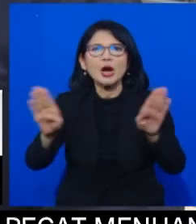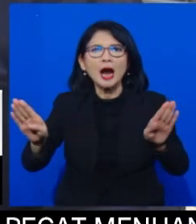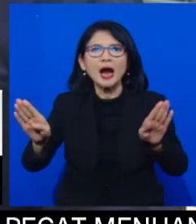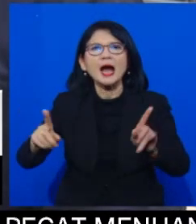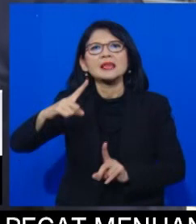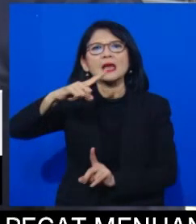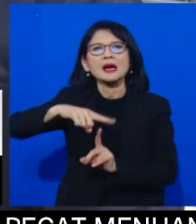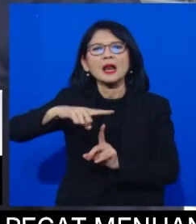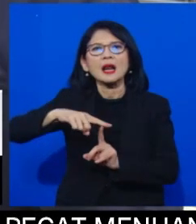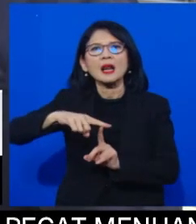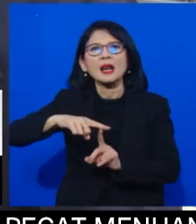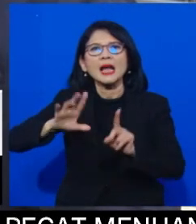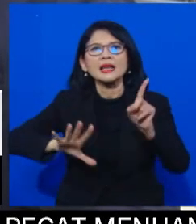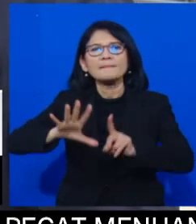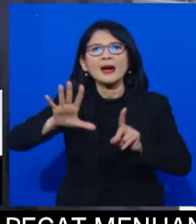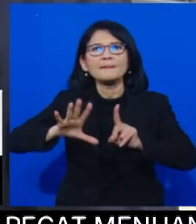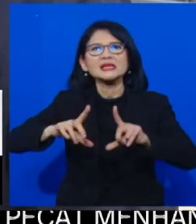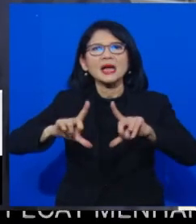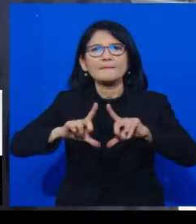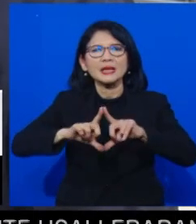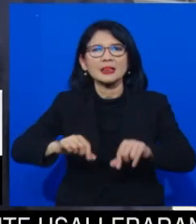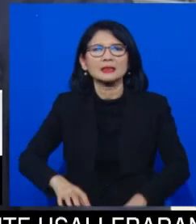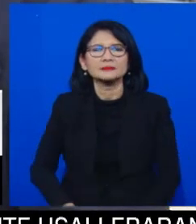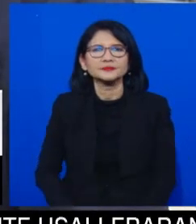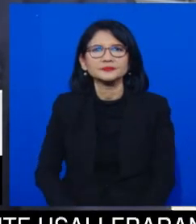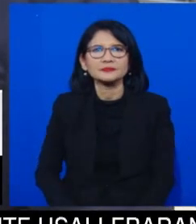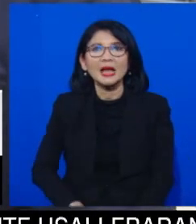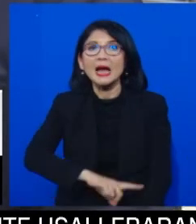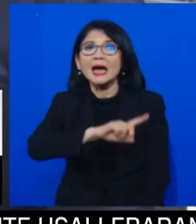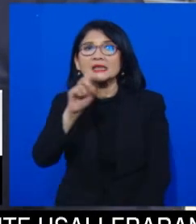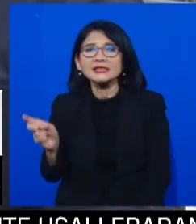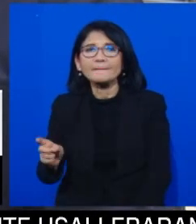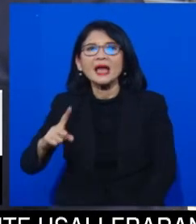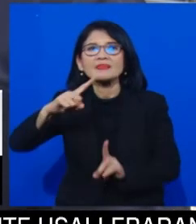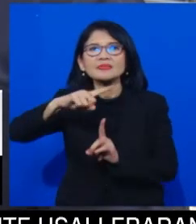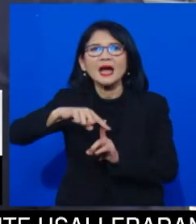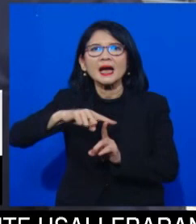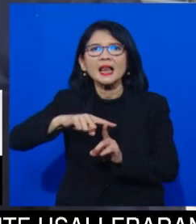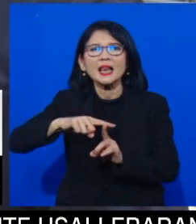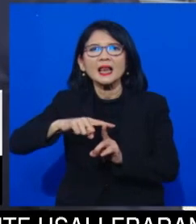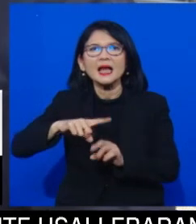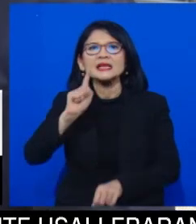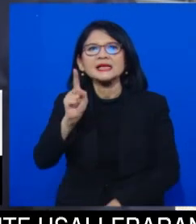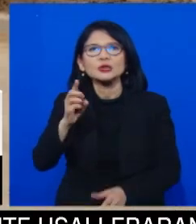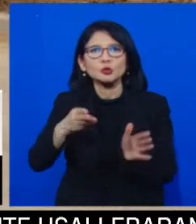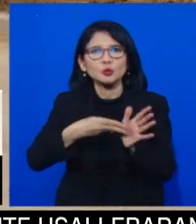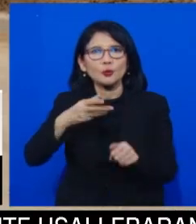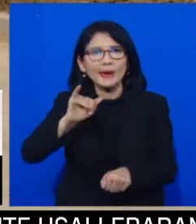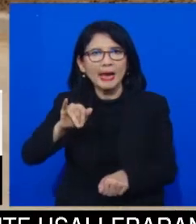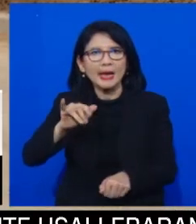tanggal 15 April sampai di tanggal 1 Mei